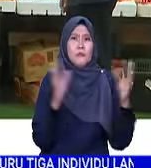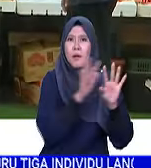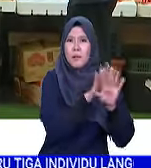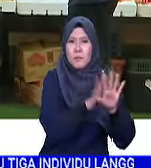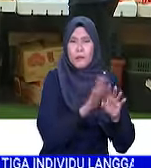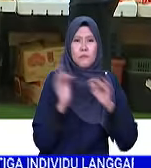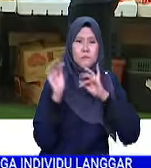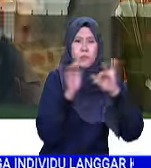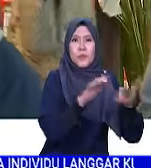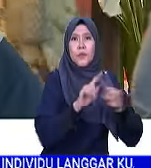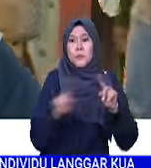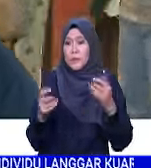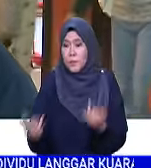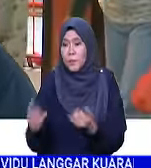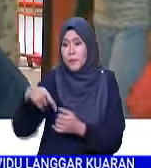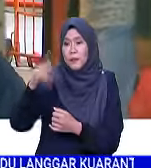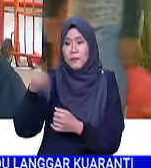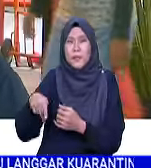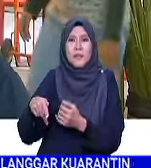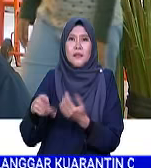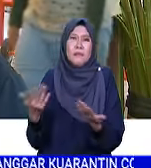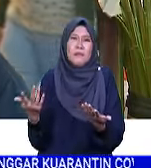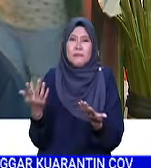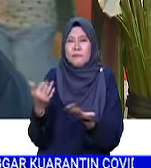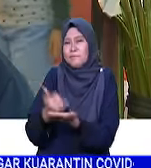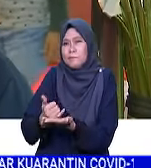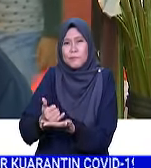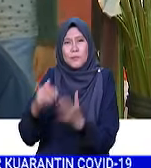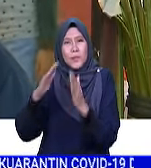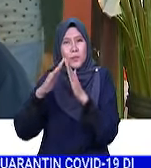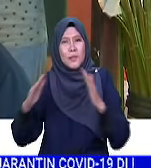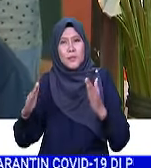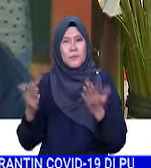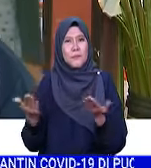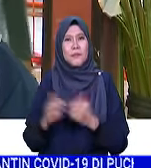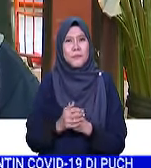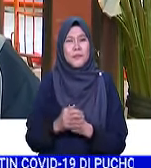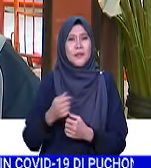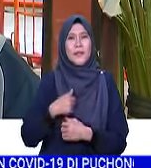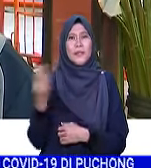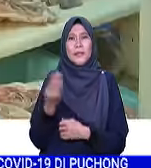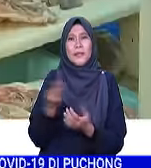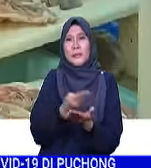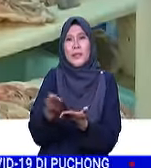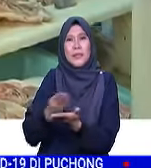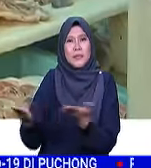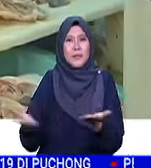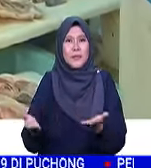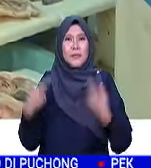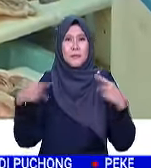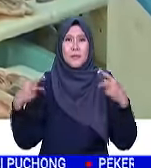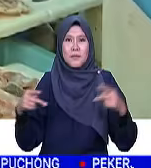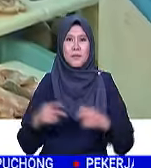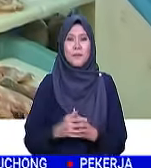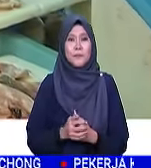ni mungkin tak semua yang keluar lah. So mungkin macam kita orang ni pun dah biasa beli kat sini.